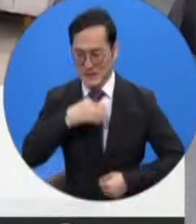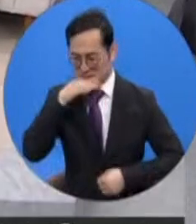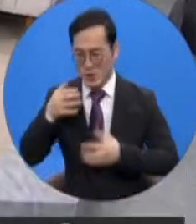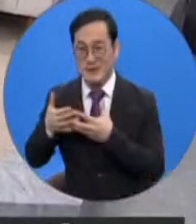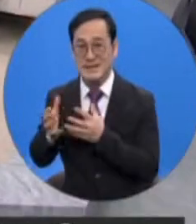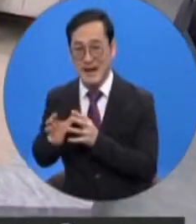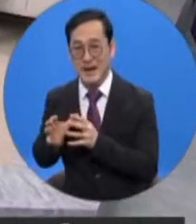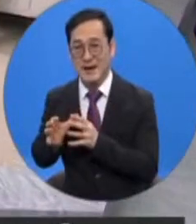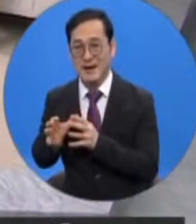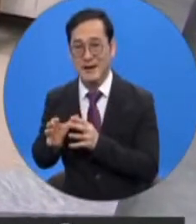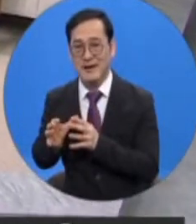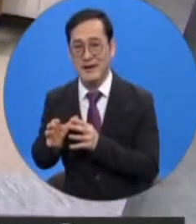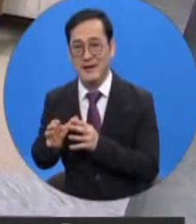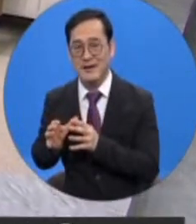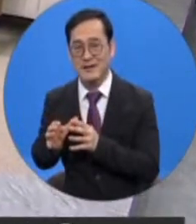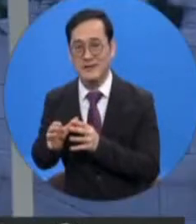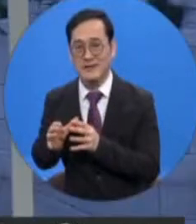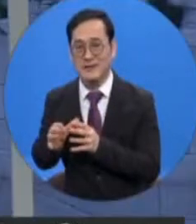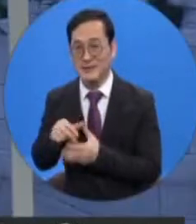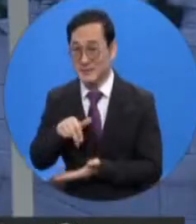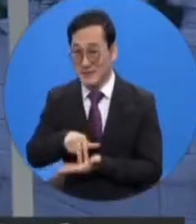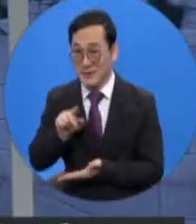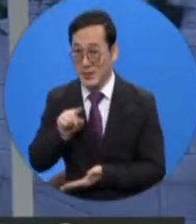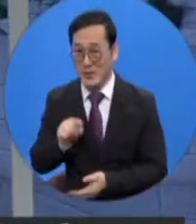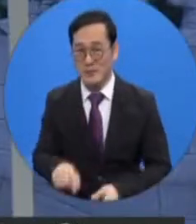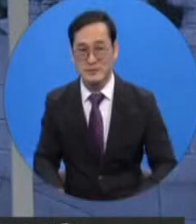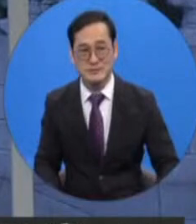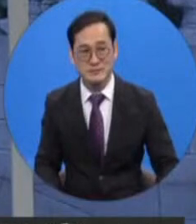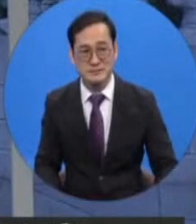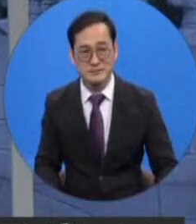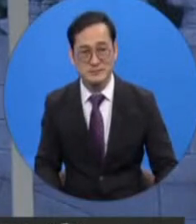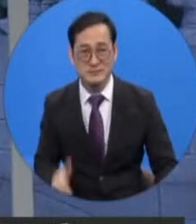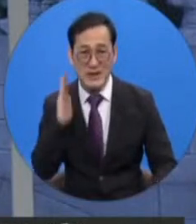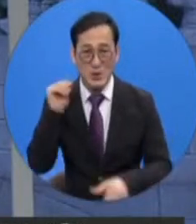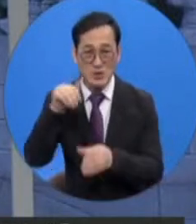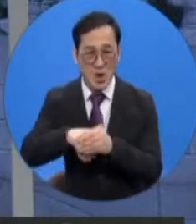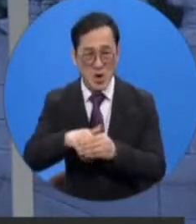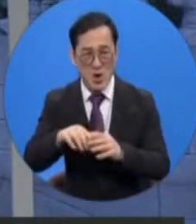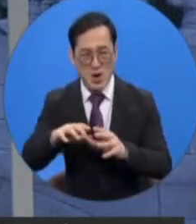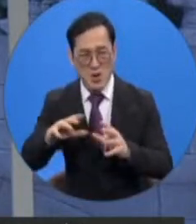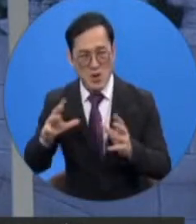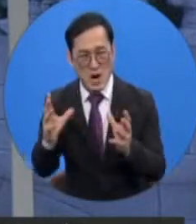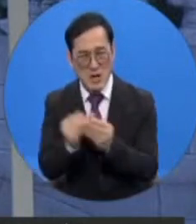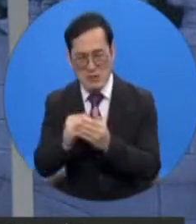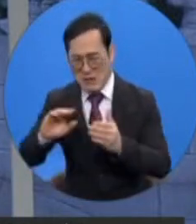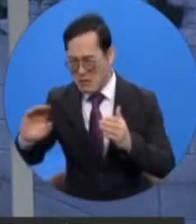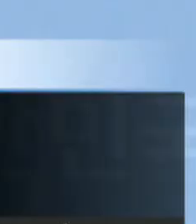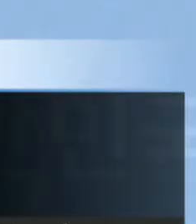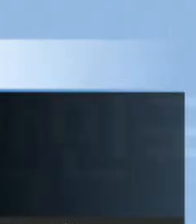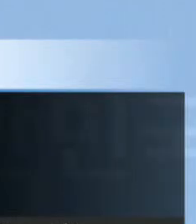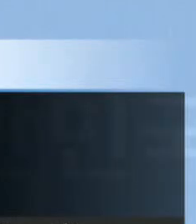냈습니다. 이번 대선이 콩가루 대선이다 라고 비판했습니다. 정의당의 이야기입니다.